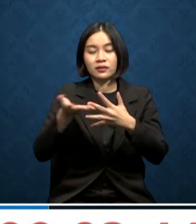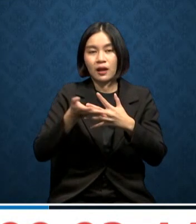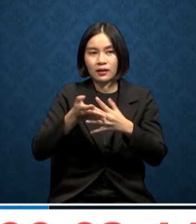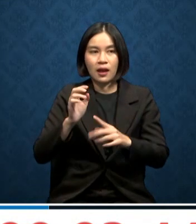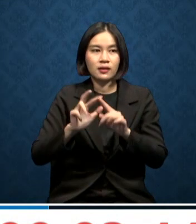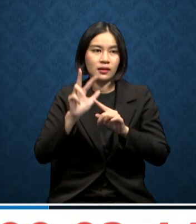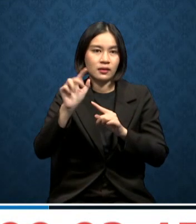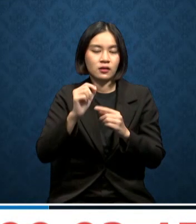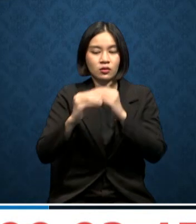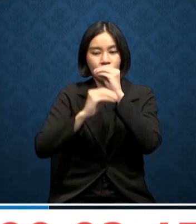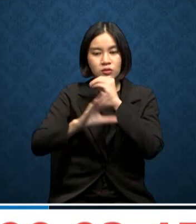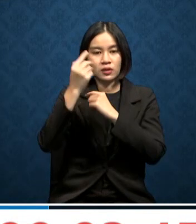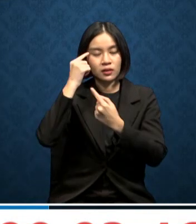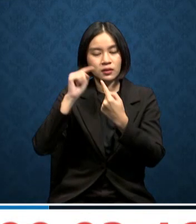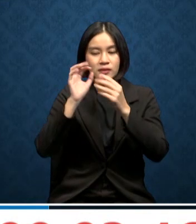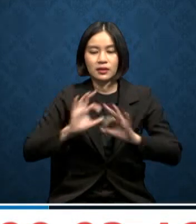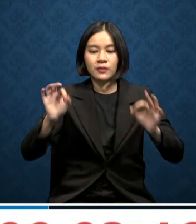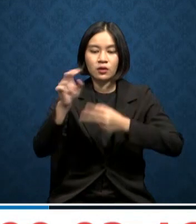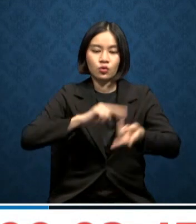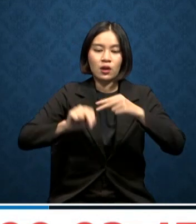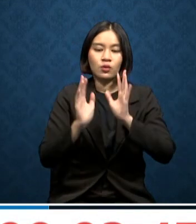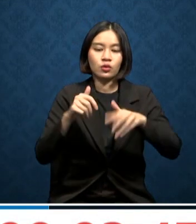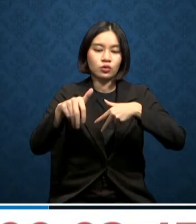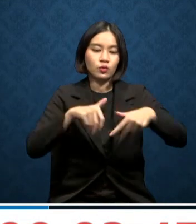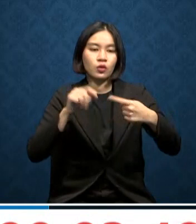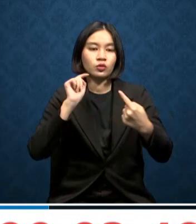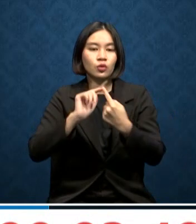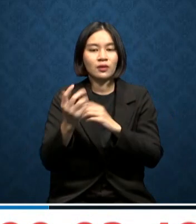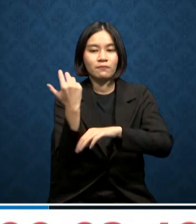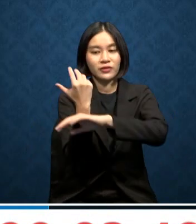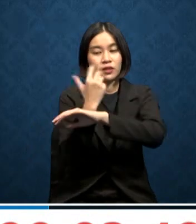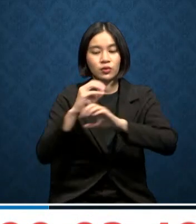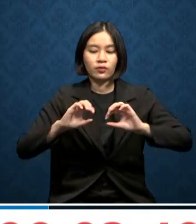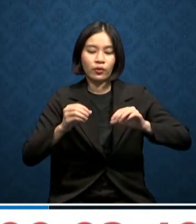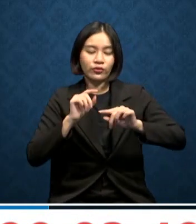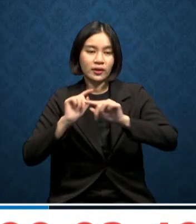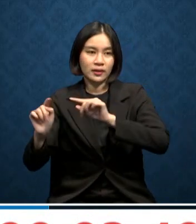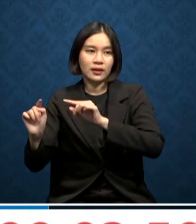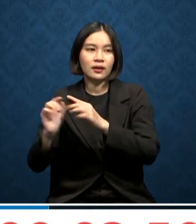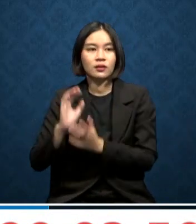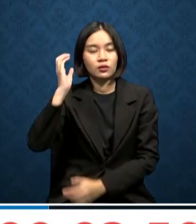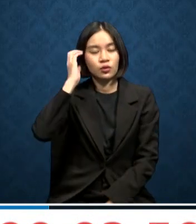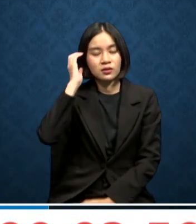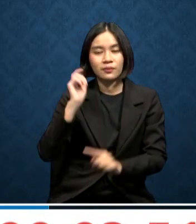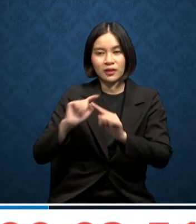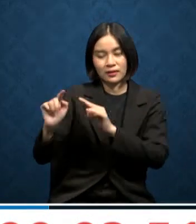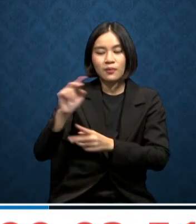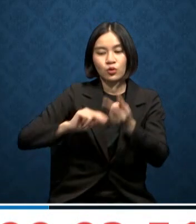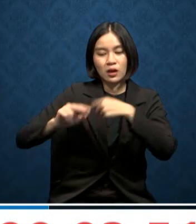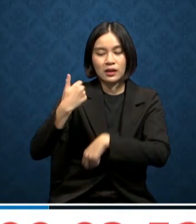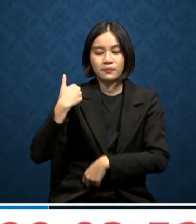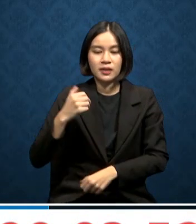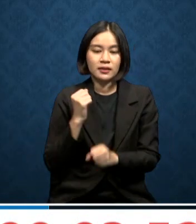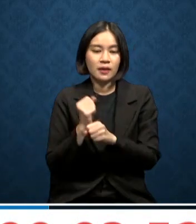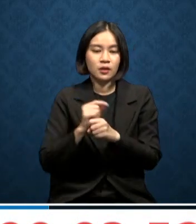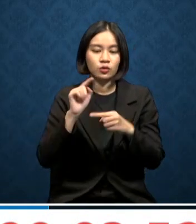สามกอสระช.ได้ใหคามสำคญในดานคมคามผู้หรอพวกใกจกกระจัยเสงกจกโทรธัทษและกิจการโทรครองโณَคมอย่างยิ่งโดยได้